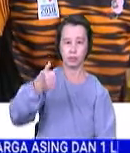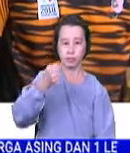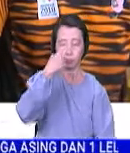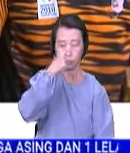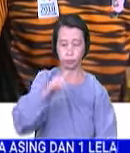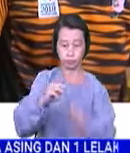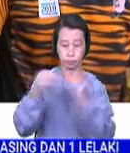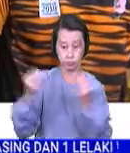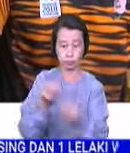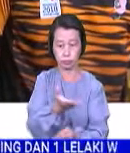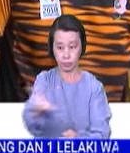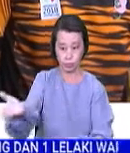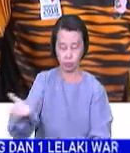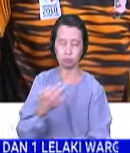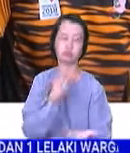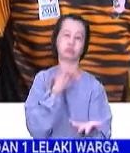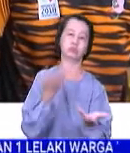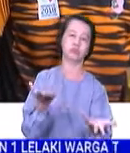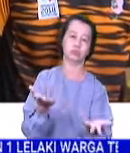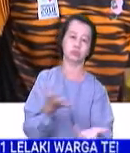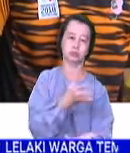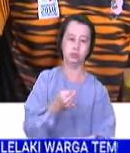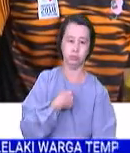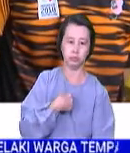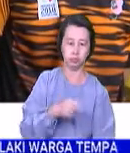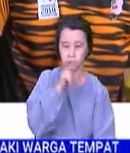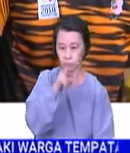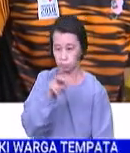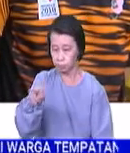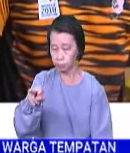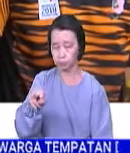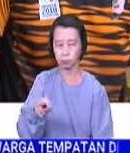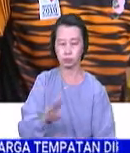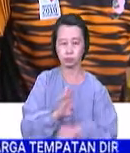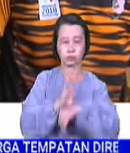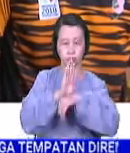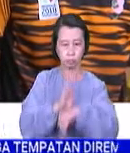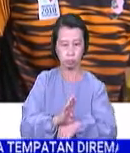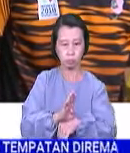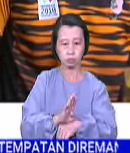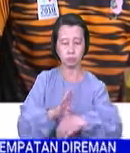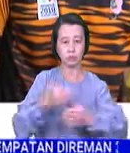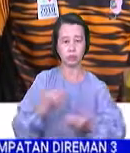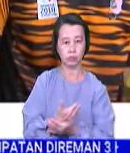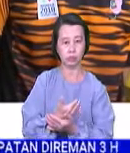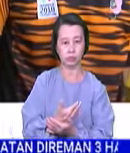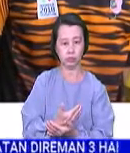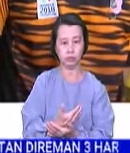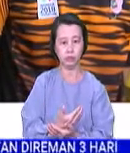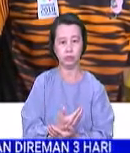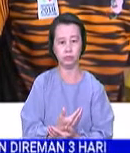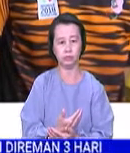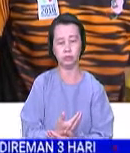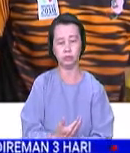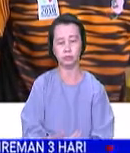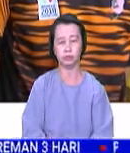terbaik kepada masyarakat nanti Jejas dan saya perhatikan budaya baru yang